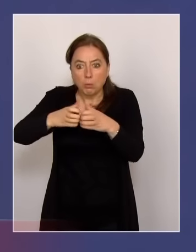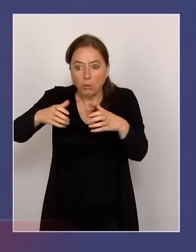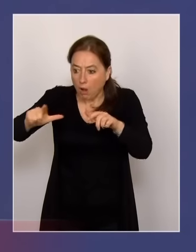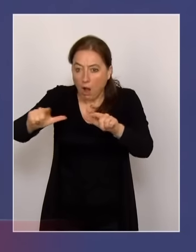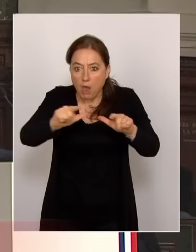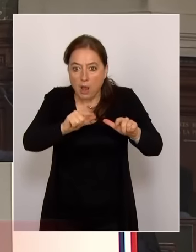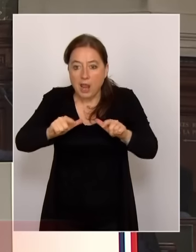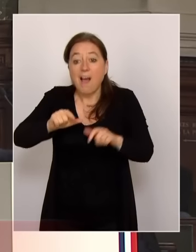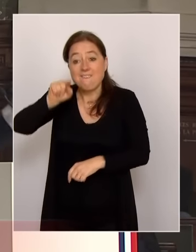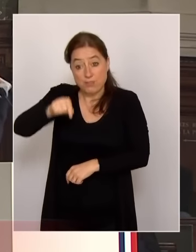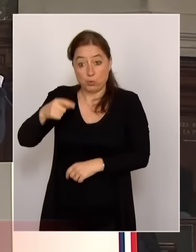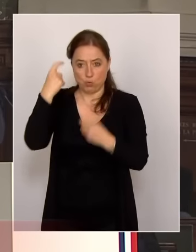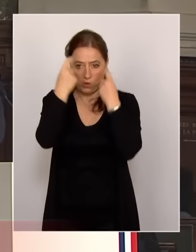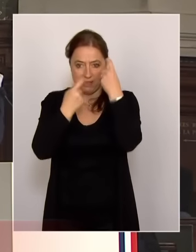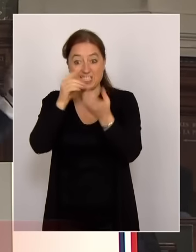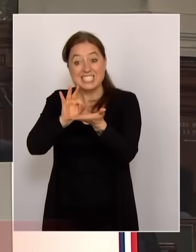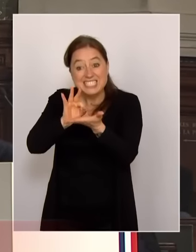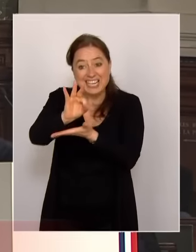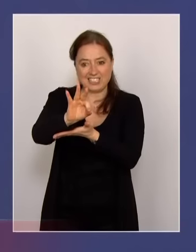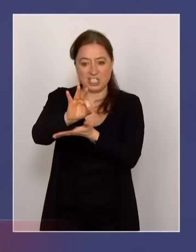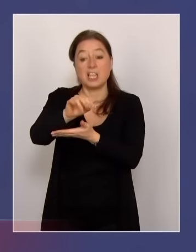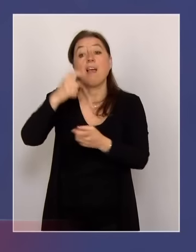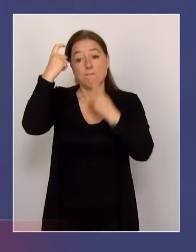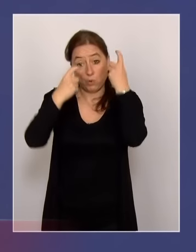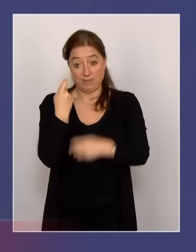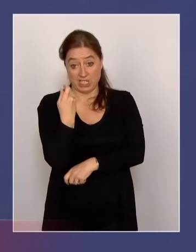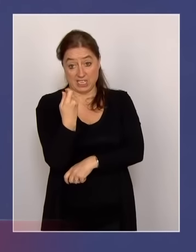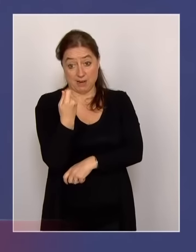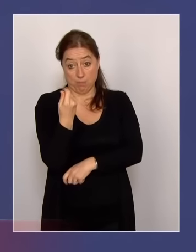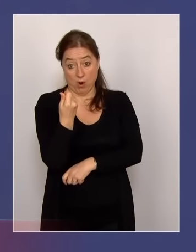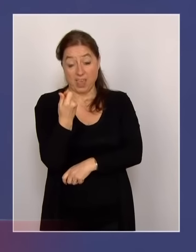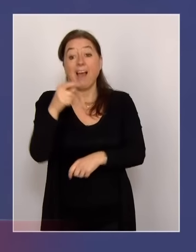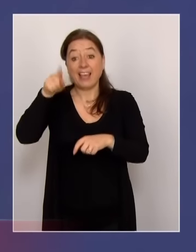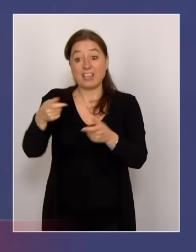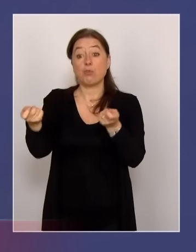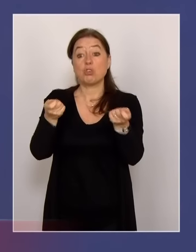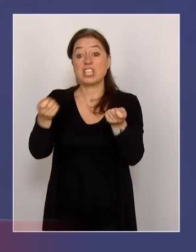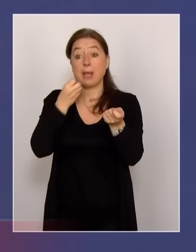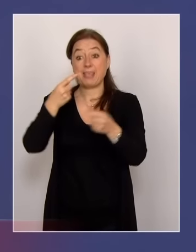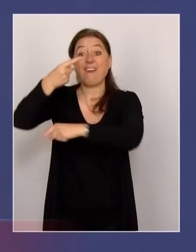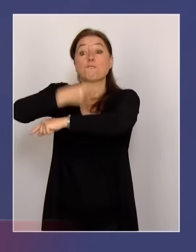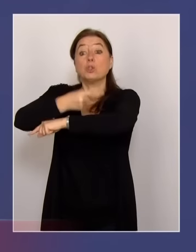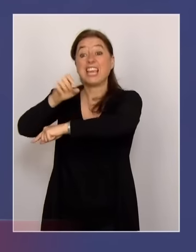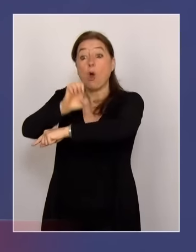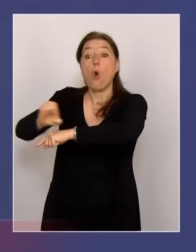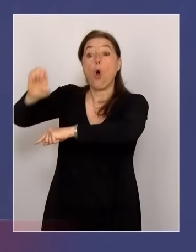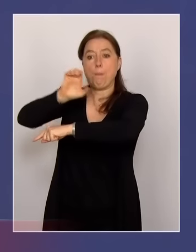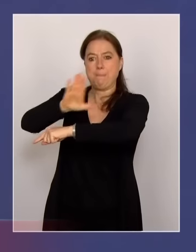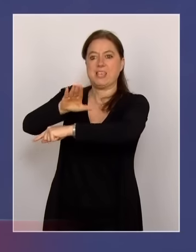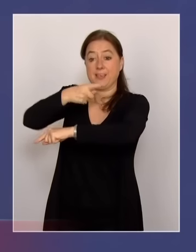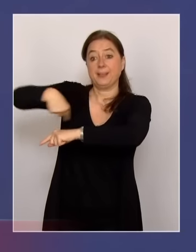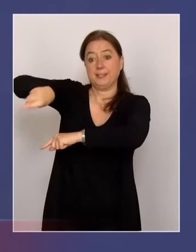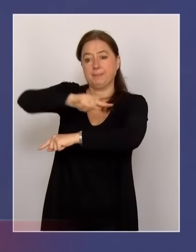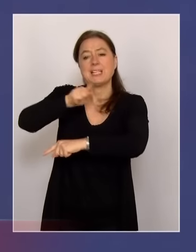adapter en termes de concepts stratégiques, de moyens et nous devons retrouver la maîtrise de nos frontières pleinement, entièrement et l'assumer.